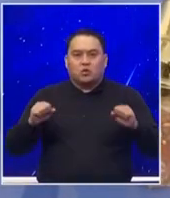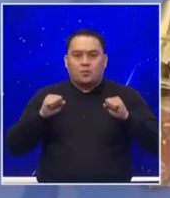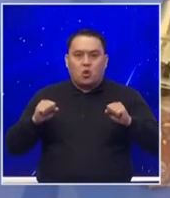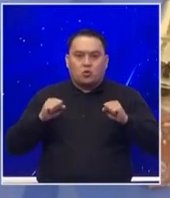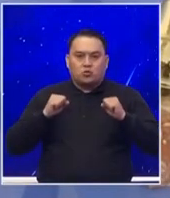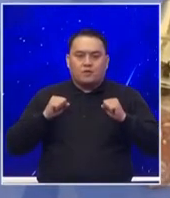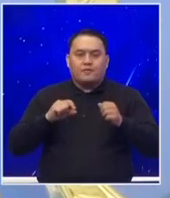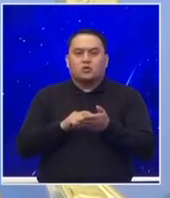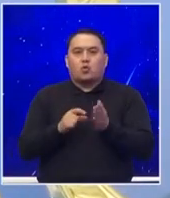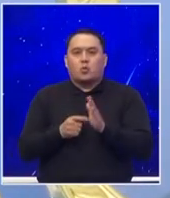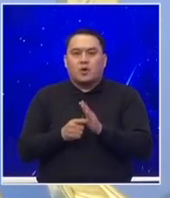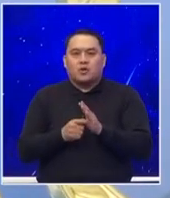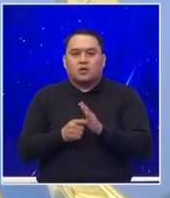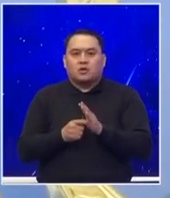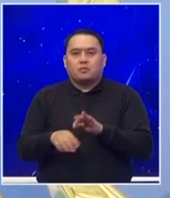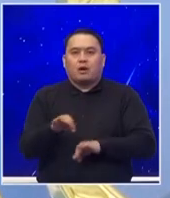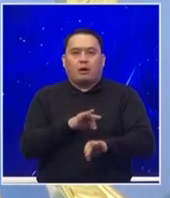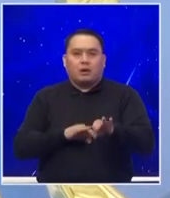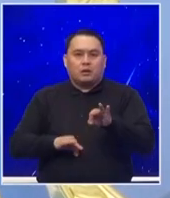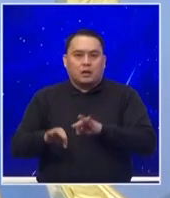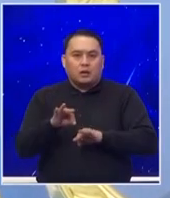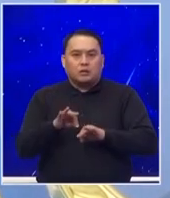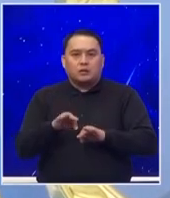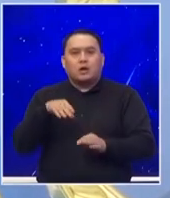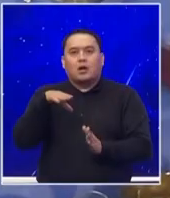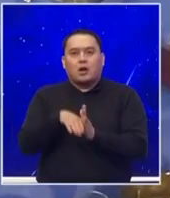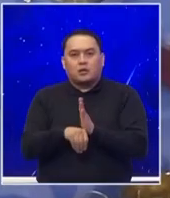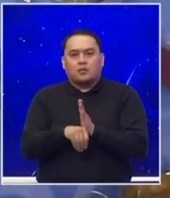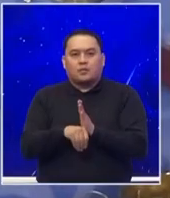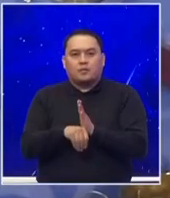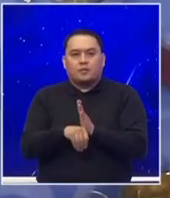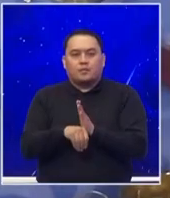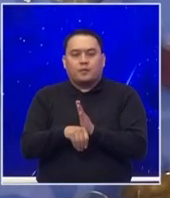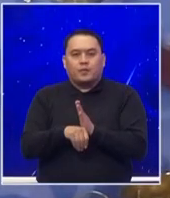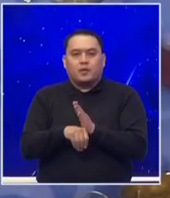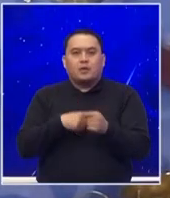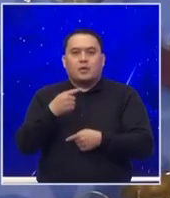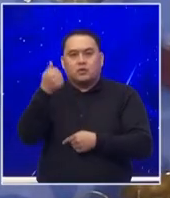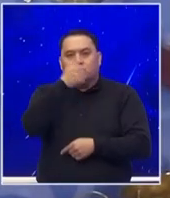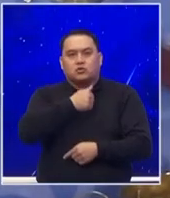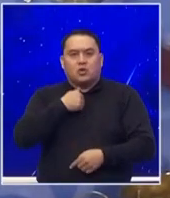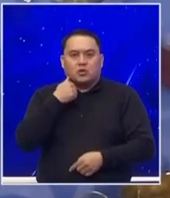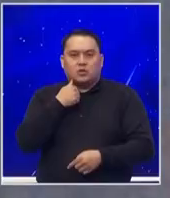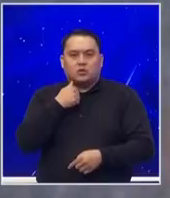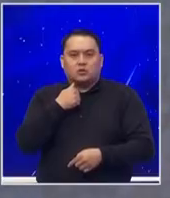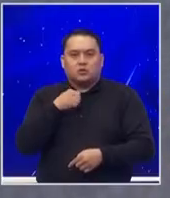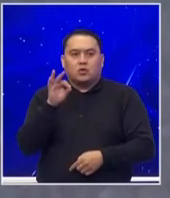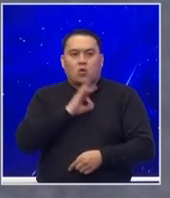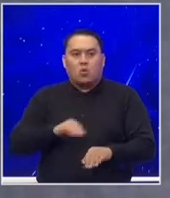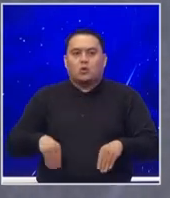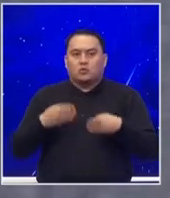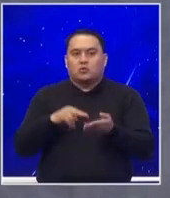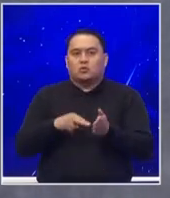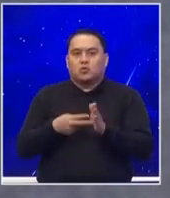сауықтыру кешендерінің жаңағы проектілері қарастырылып отыр. Құдай қаласа осы жылдың аяғына дейін олар да салынып қолданысқа беріледі